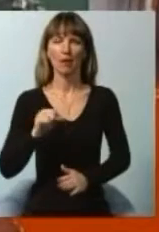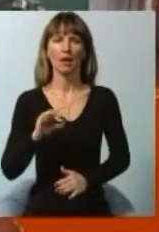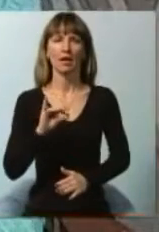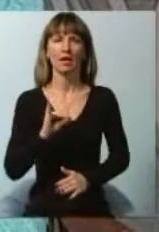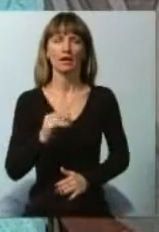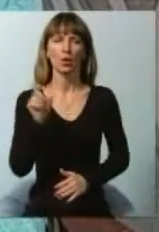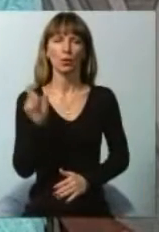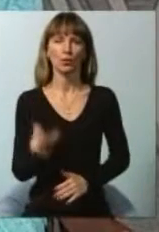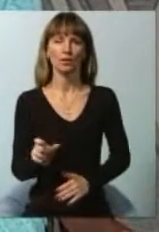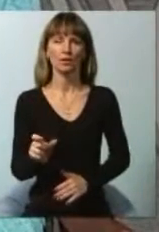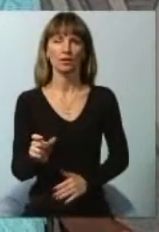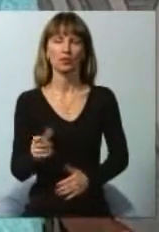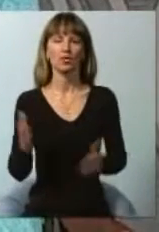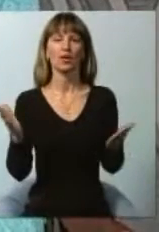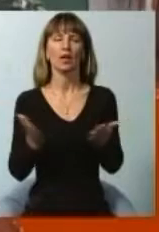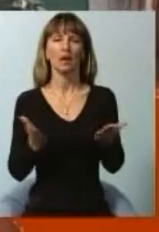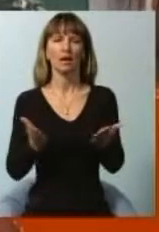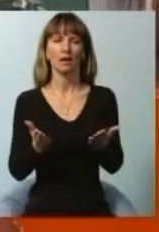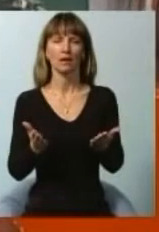людину,